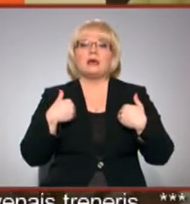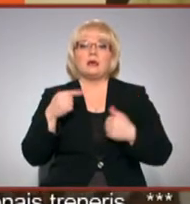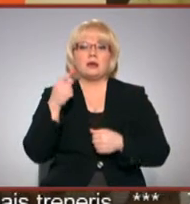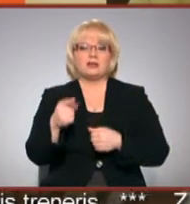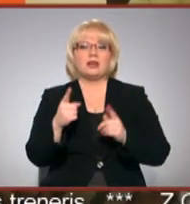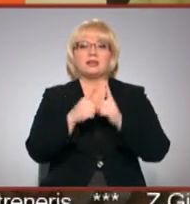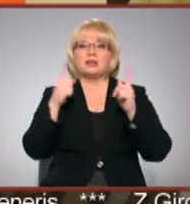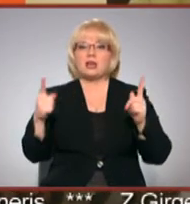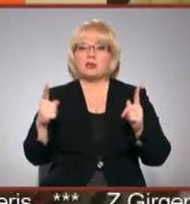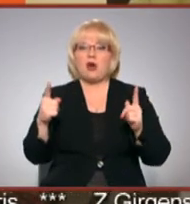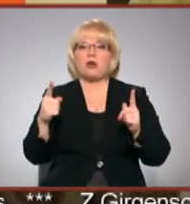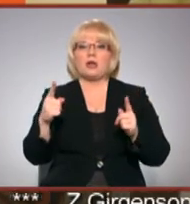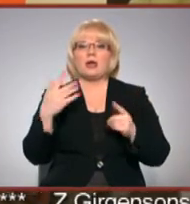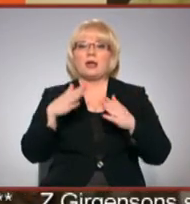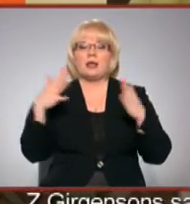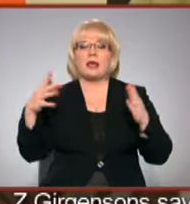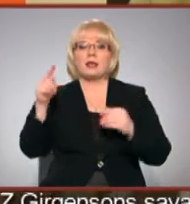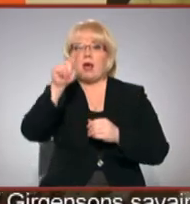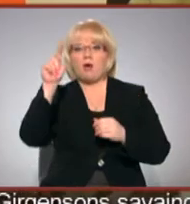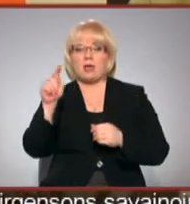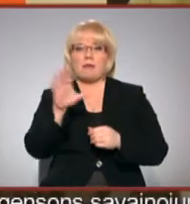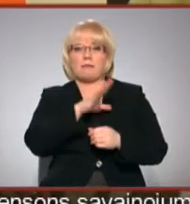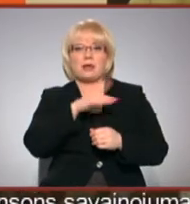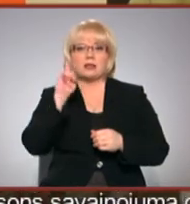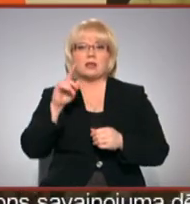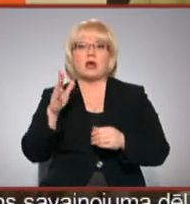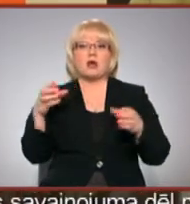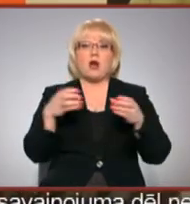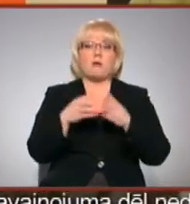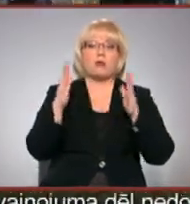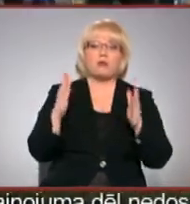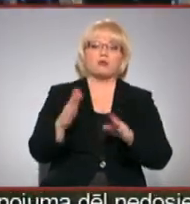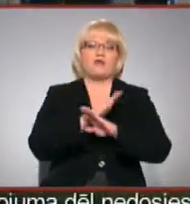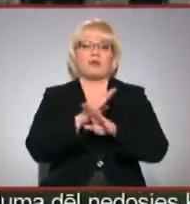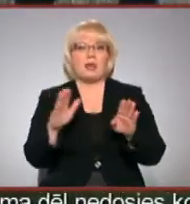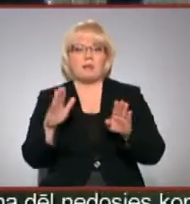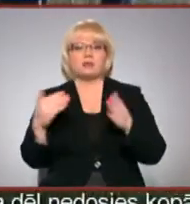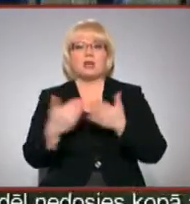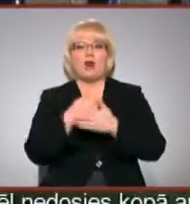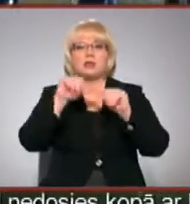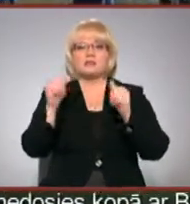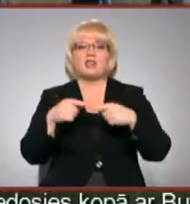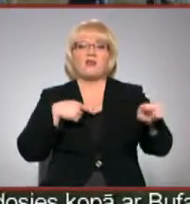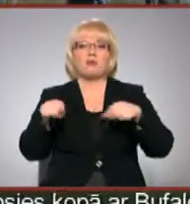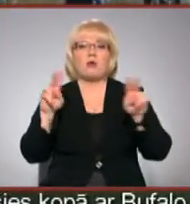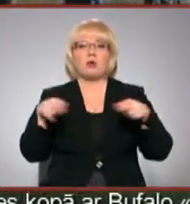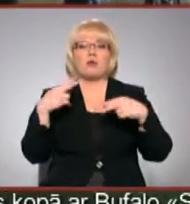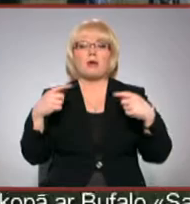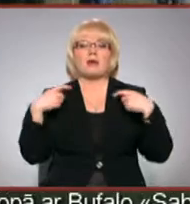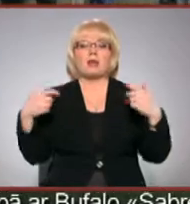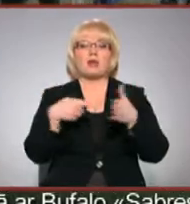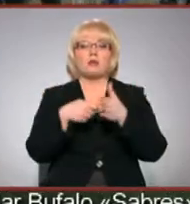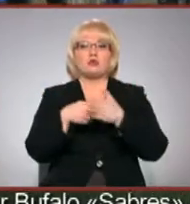Šī sezona bija zem liels jautājums zīmes, kā jūs ziniet, vai būs komanda vai nebūs virslīgā. Jaunizveidotā futbola kluba ģenerāla